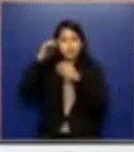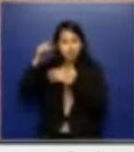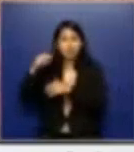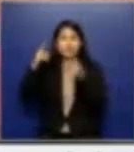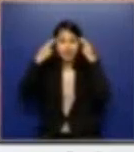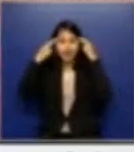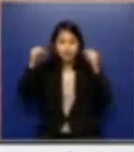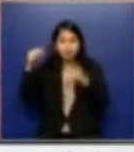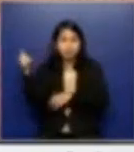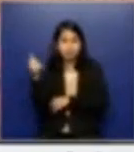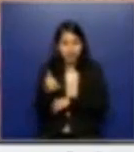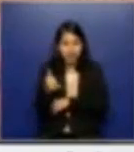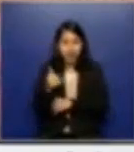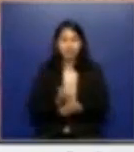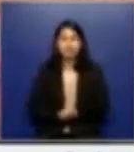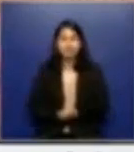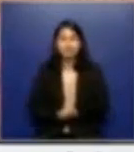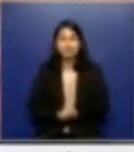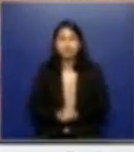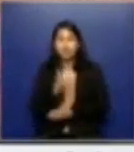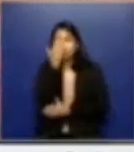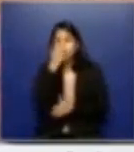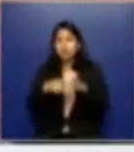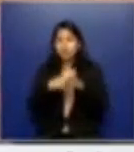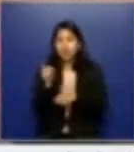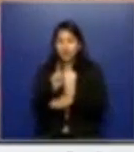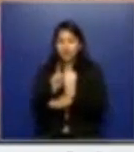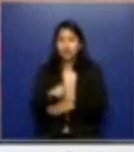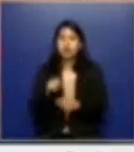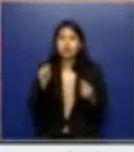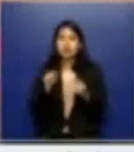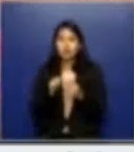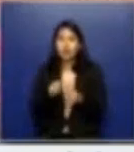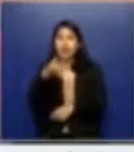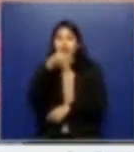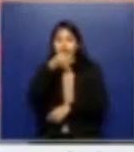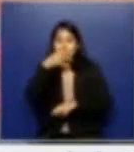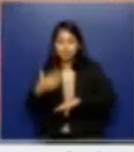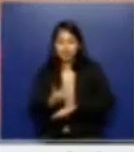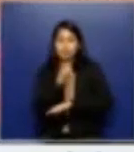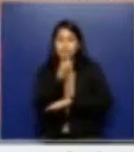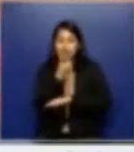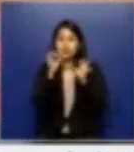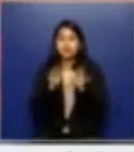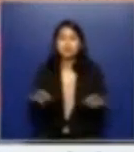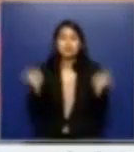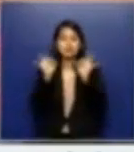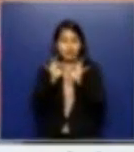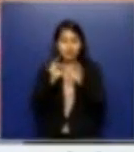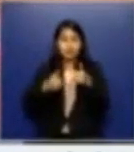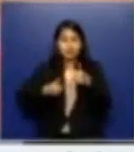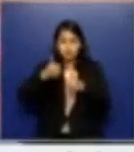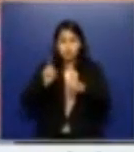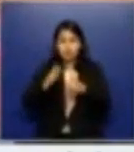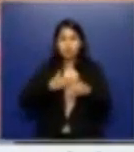ท่านจะมานะครับเพราะอะไรรู้ไหมครับท่านประธานครับชีวิตความเป็นนักการเมืองเนี่ยสำคัญที่สุดโ